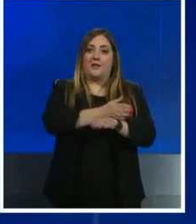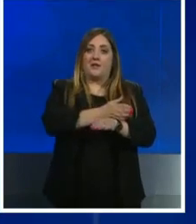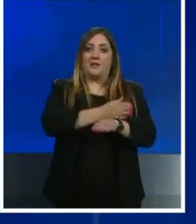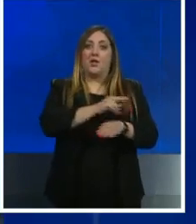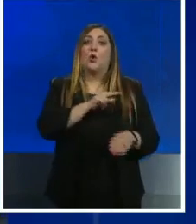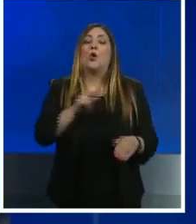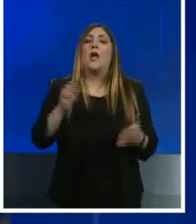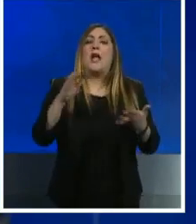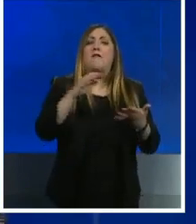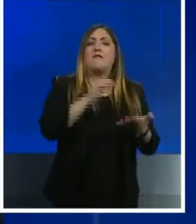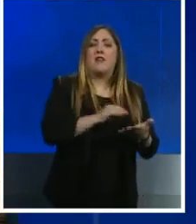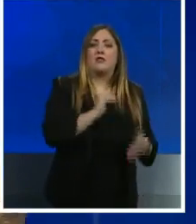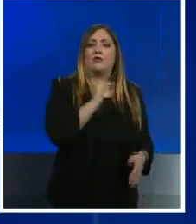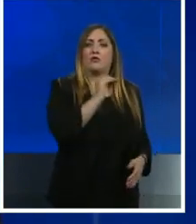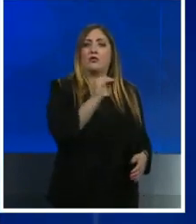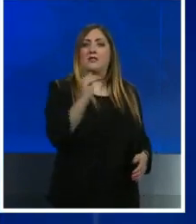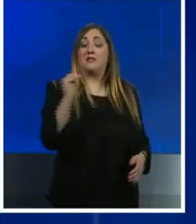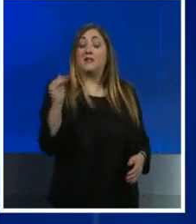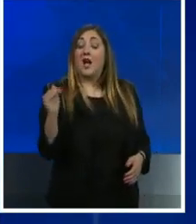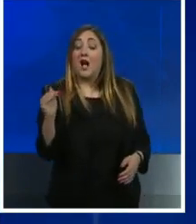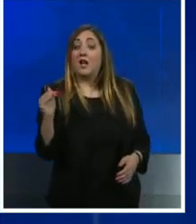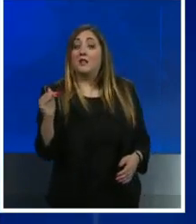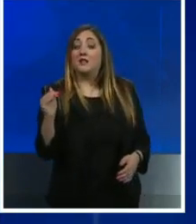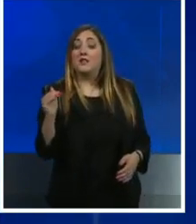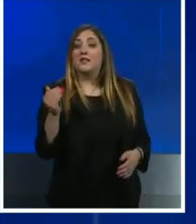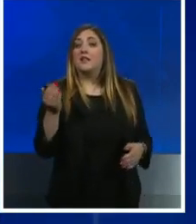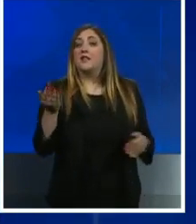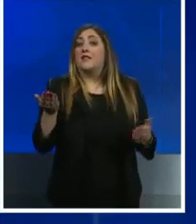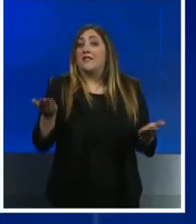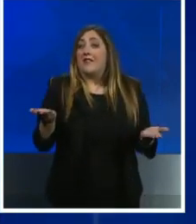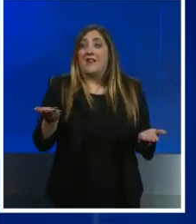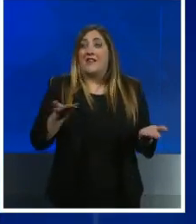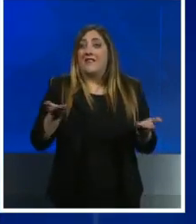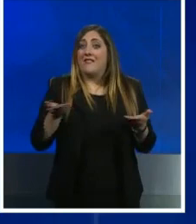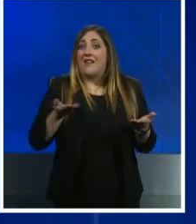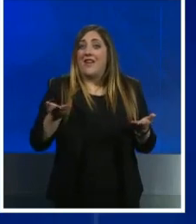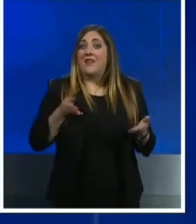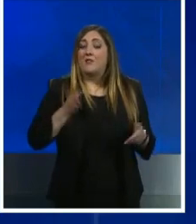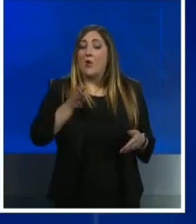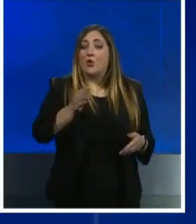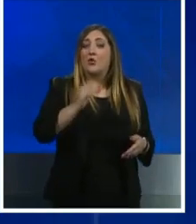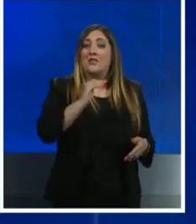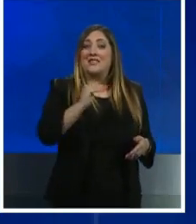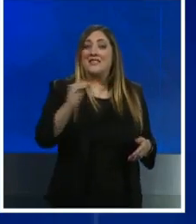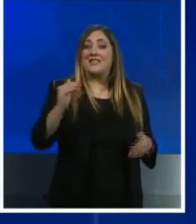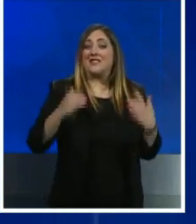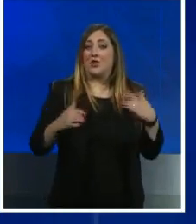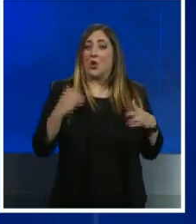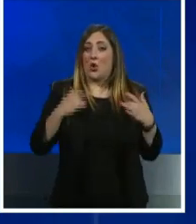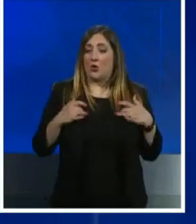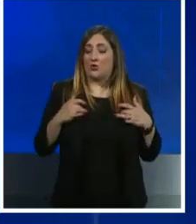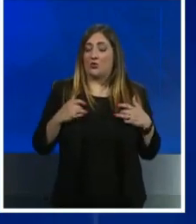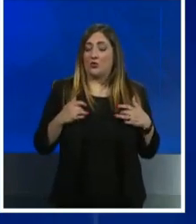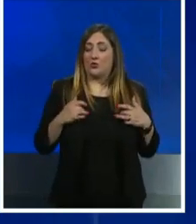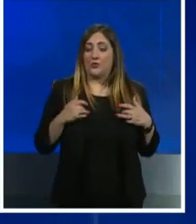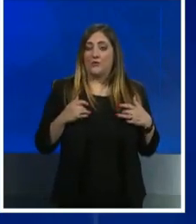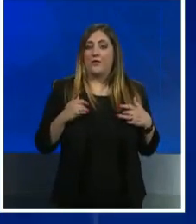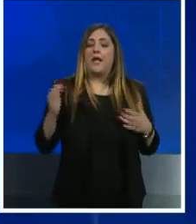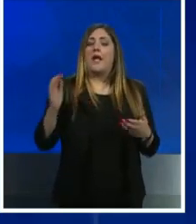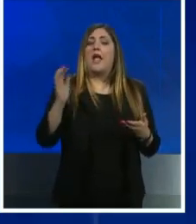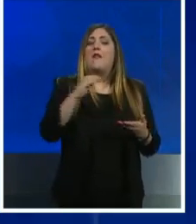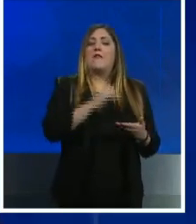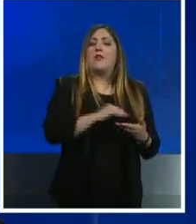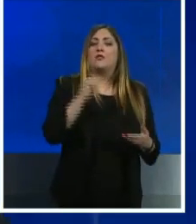fuq id-djar, kif ġustament qal Ivan. Għaliex l-impatti fuq id-djar l-ewwel